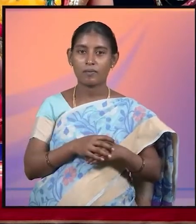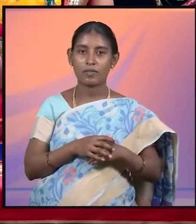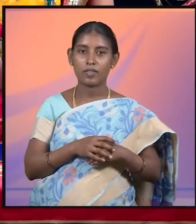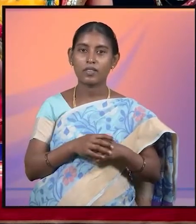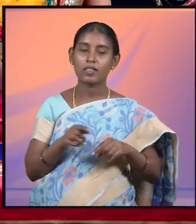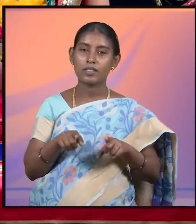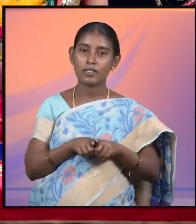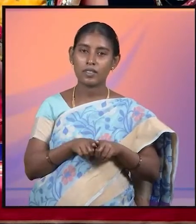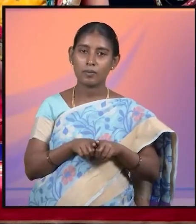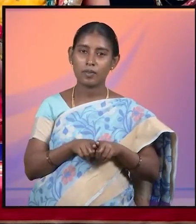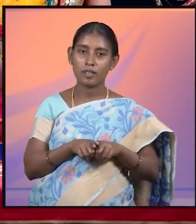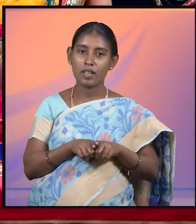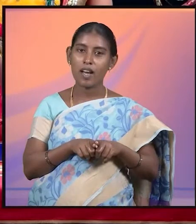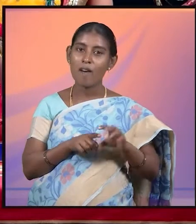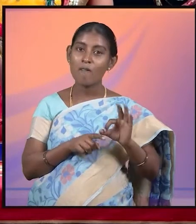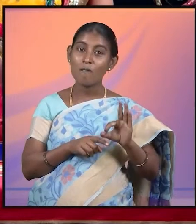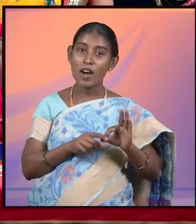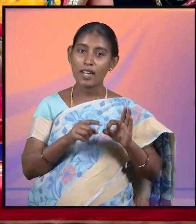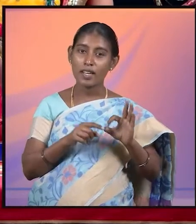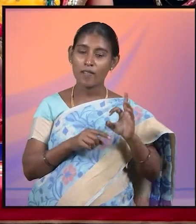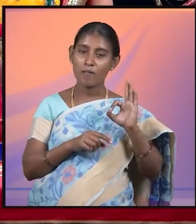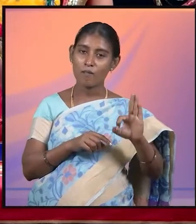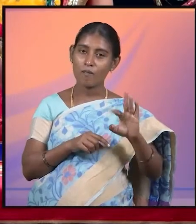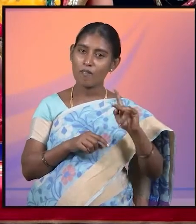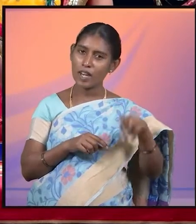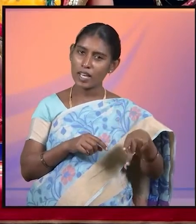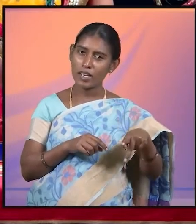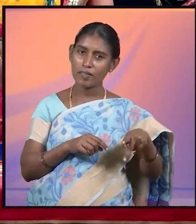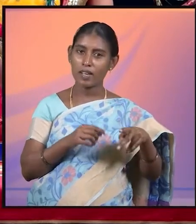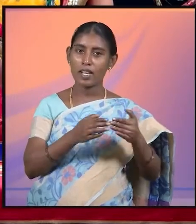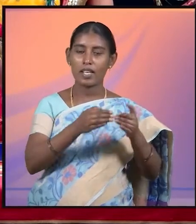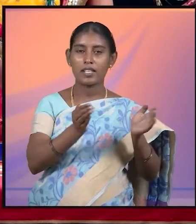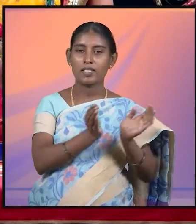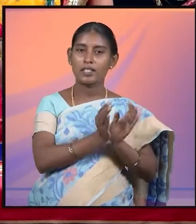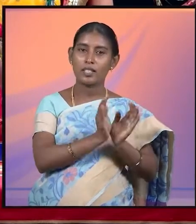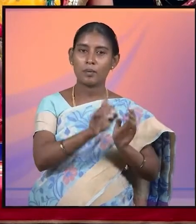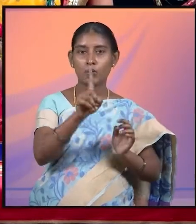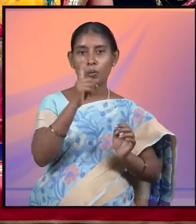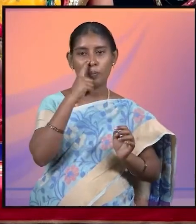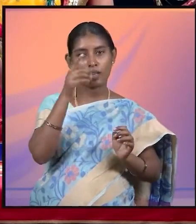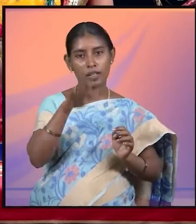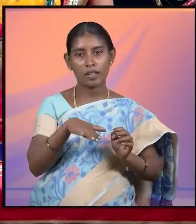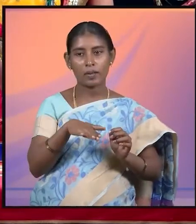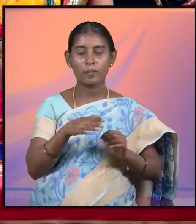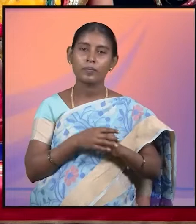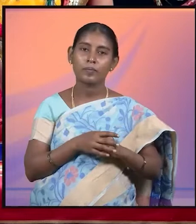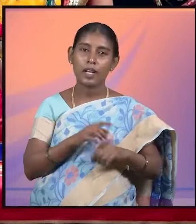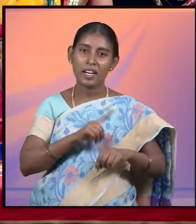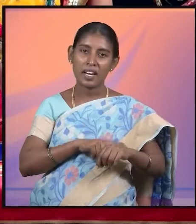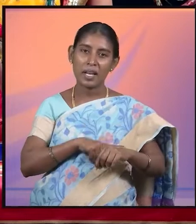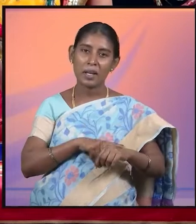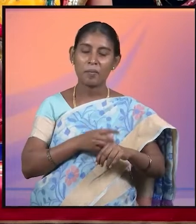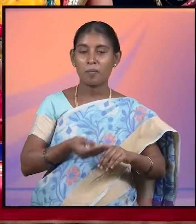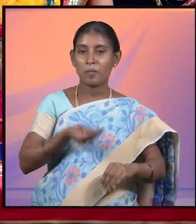ஒரு பெண் இருந்தாங்க. வைணவ சமயத்துக்கும் ஒரு பெண் இருந்தாங்களா? அவங்கள பத்தியும் சொல்லுங்க, நாங்க தெரிஞ்சுக்கிறோம்.